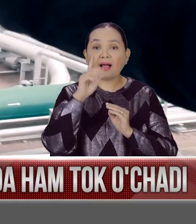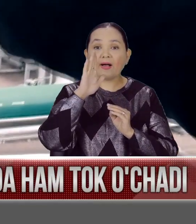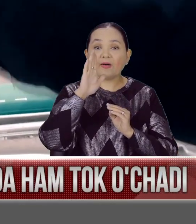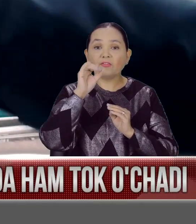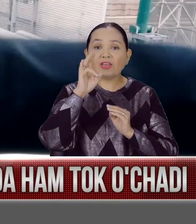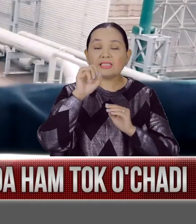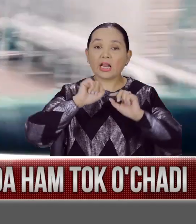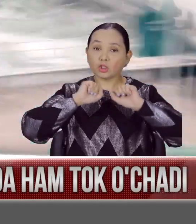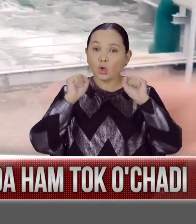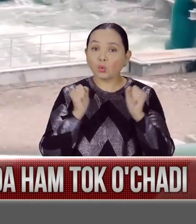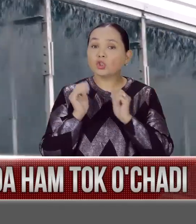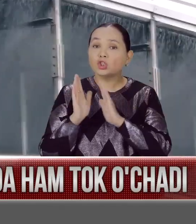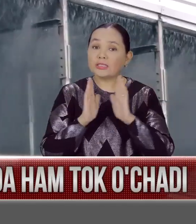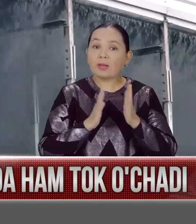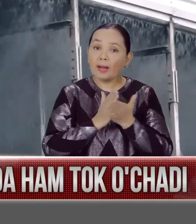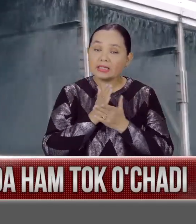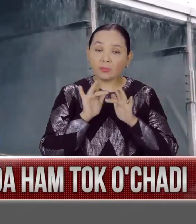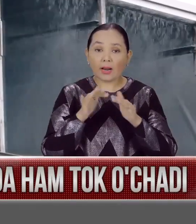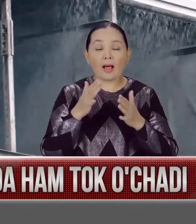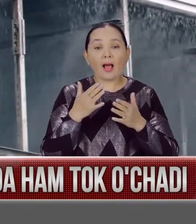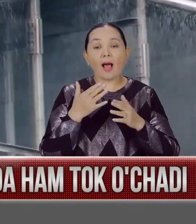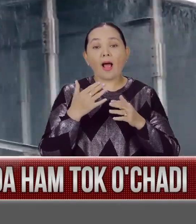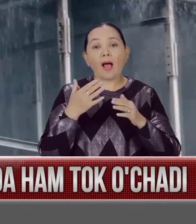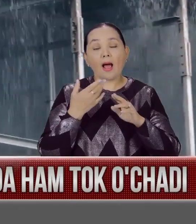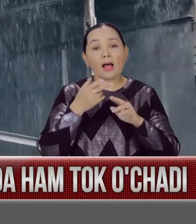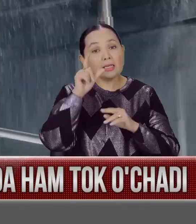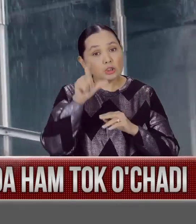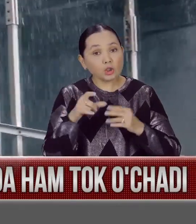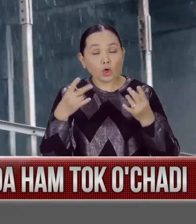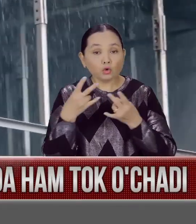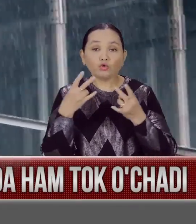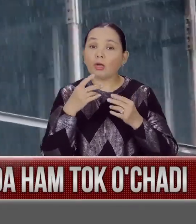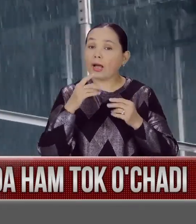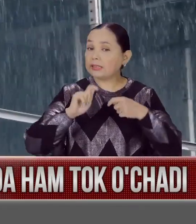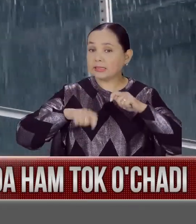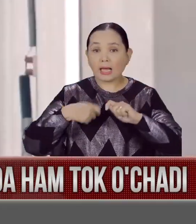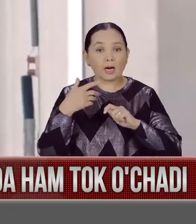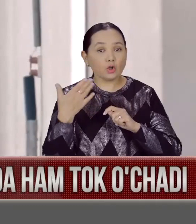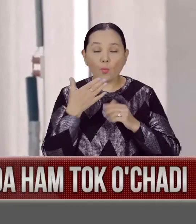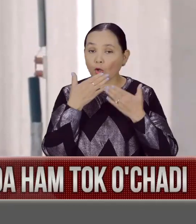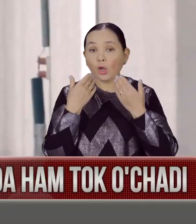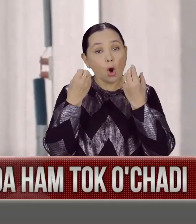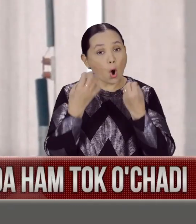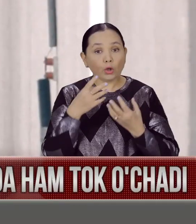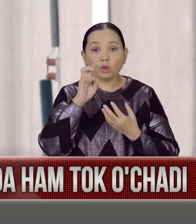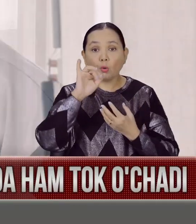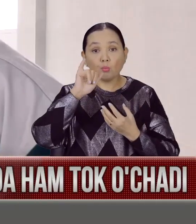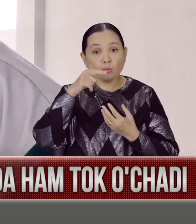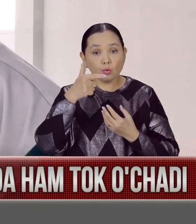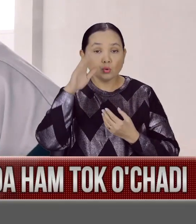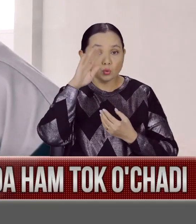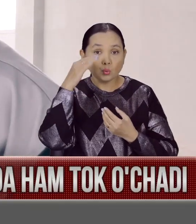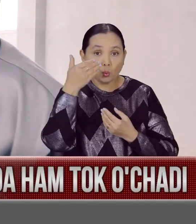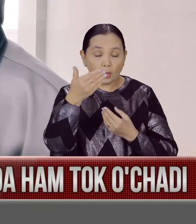sovutish sistemasi uchun xizmat qiladi. Tabiat uchun ham, inson uchun ham buni hech qanday zarar tomoni yo'q. Oddiy bug', suv bug'i.